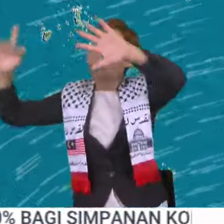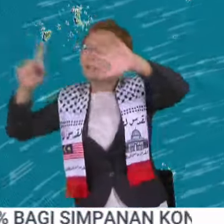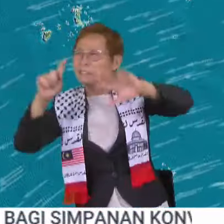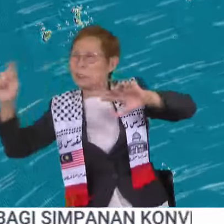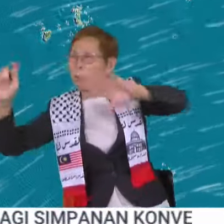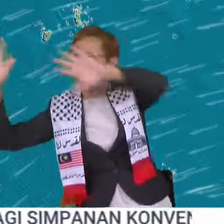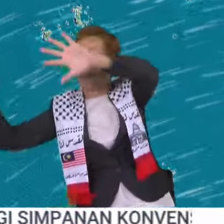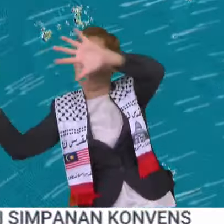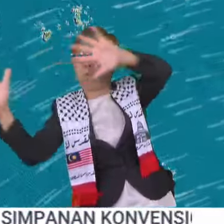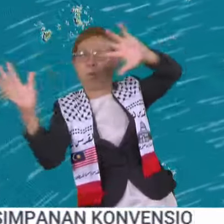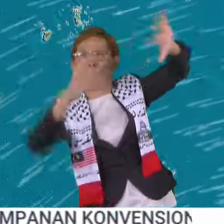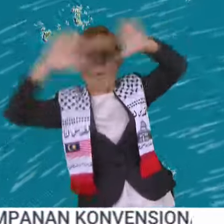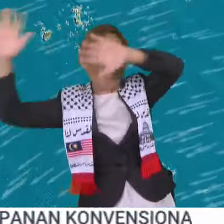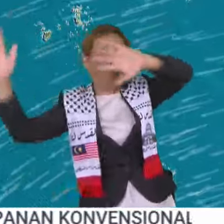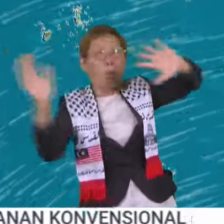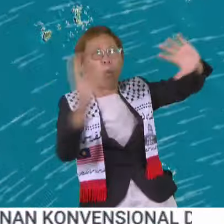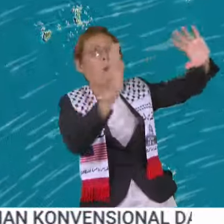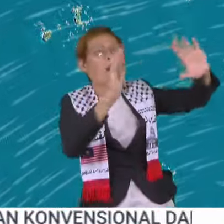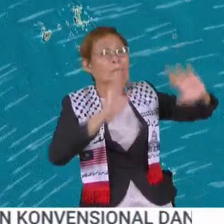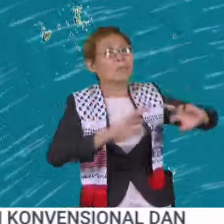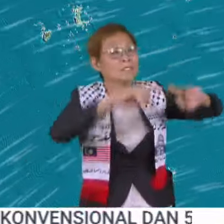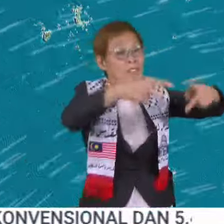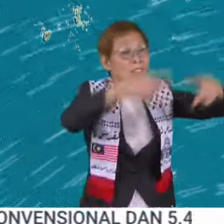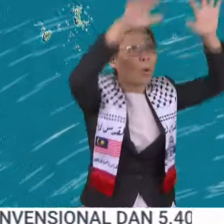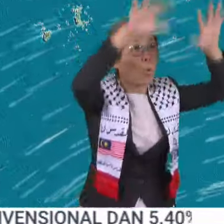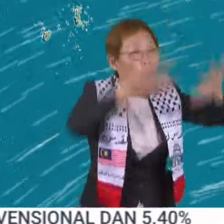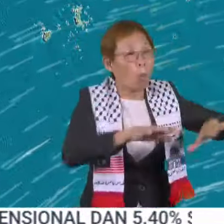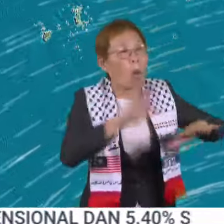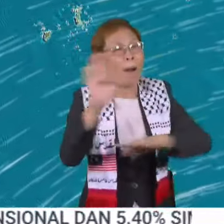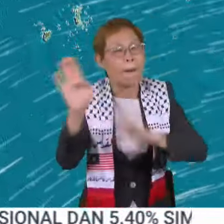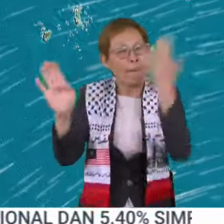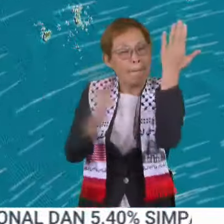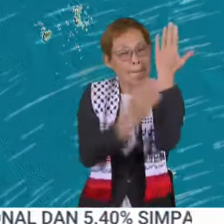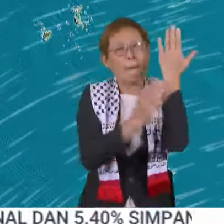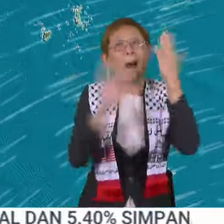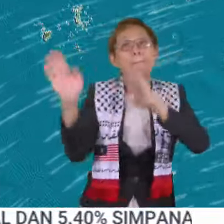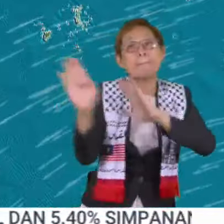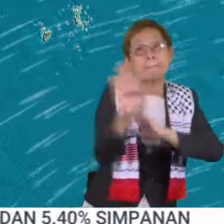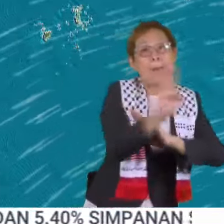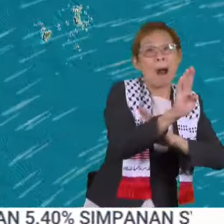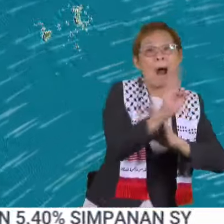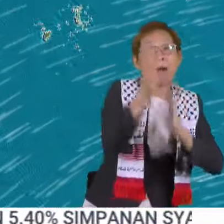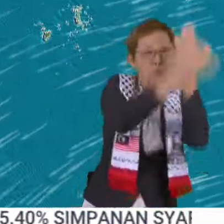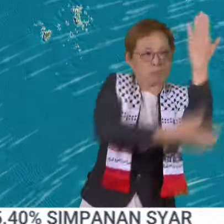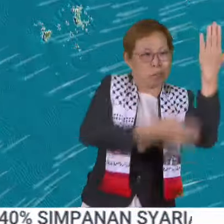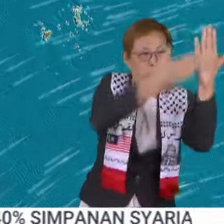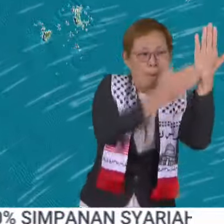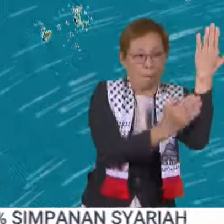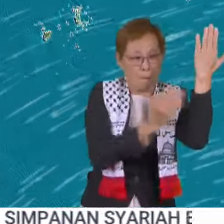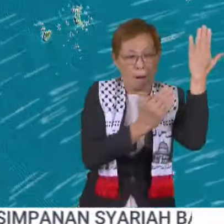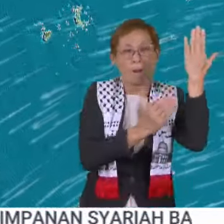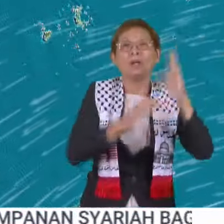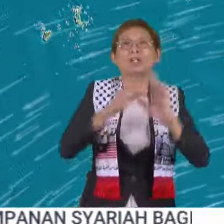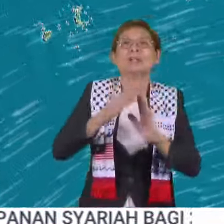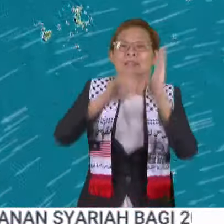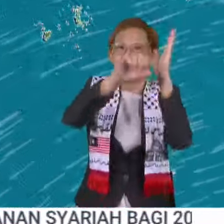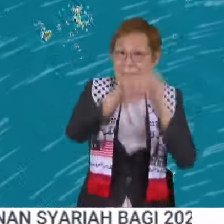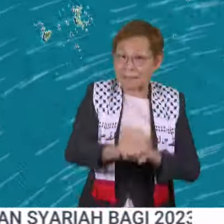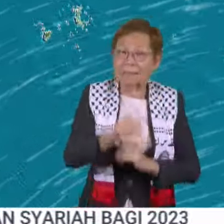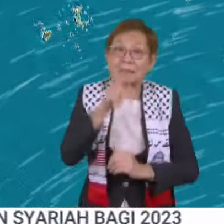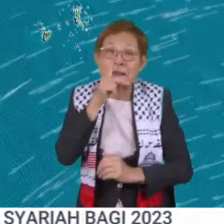bertiup pada ketika ini jangka akan membawa keadaan cuaca hujan menuju ke bahagian barat semenanjung Malaysia oleh itu keadaan cuaca lembab terutama di selatan Negeri